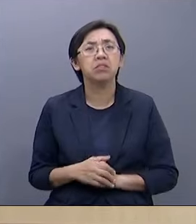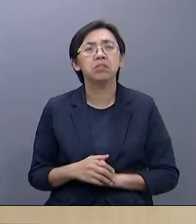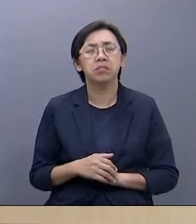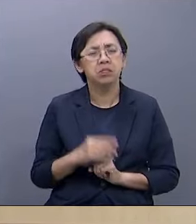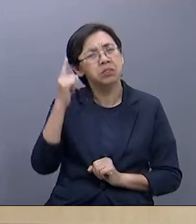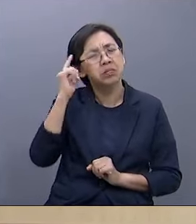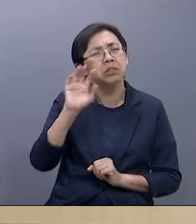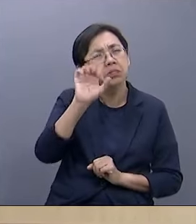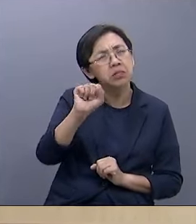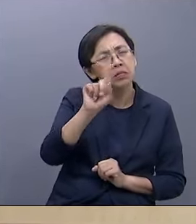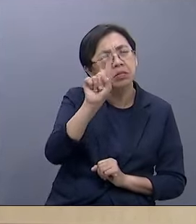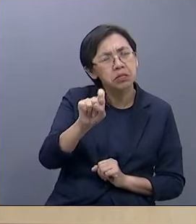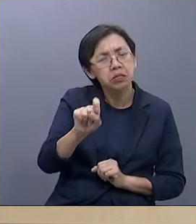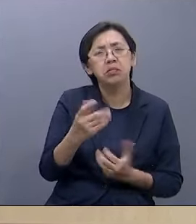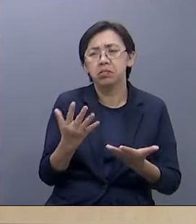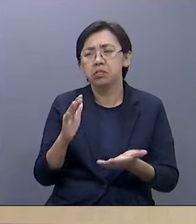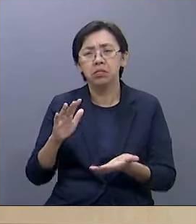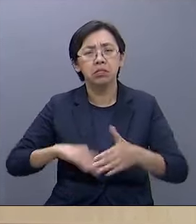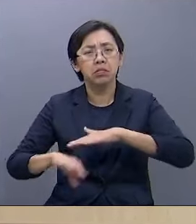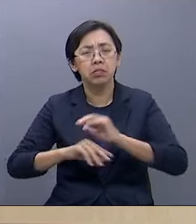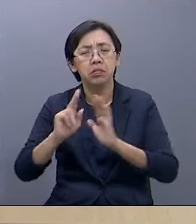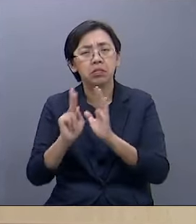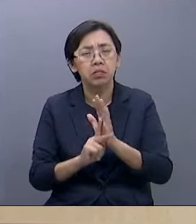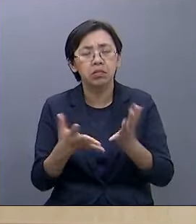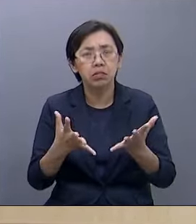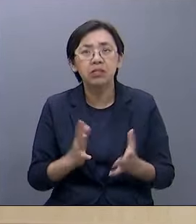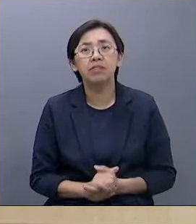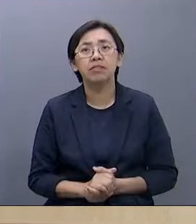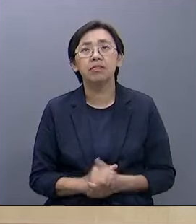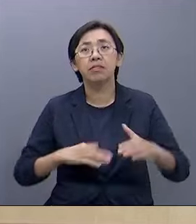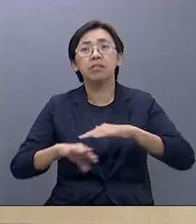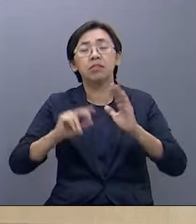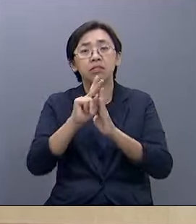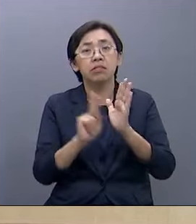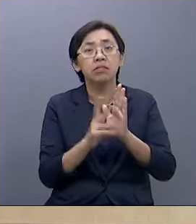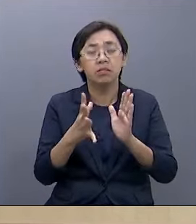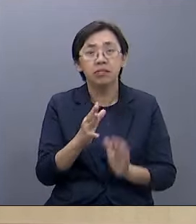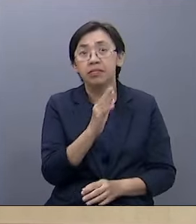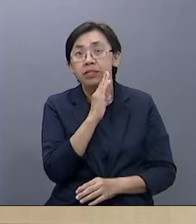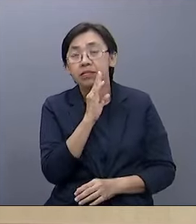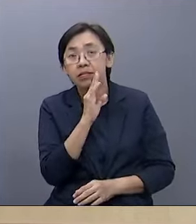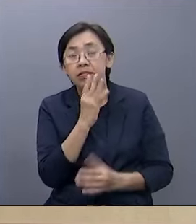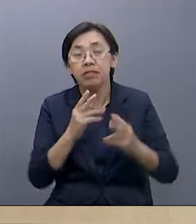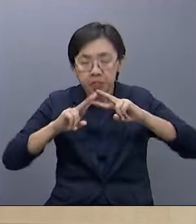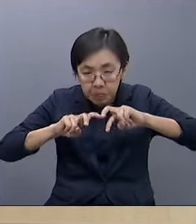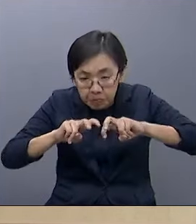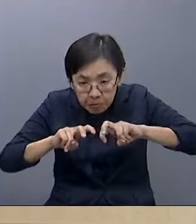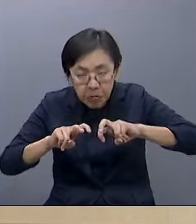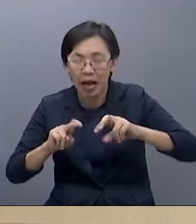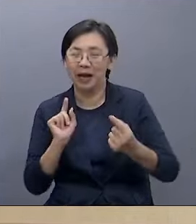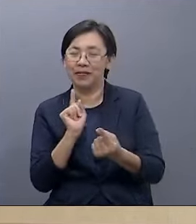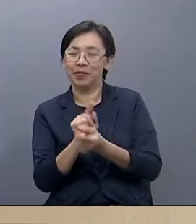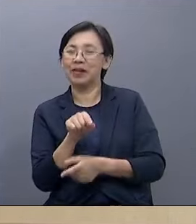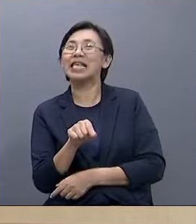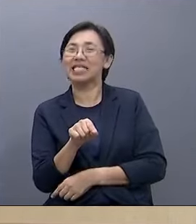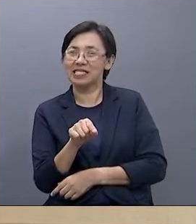มีข้อสังเกตอย่างนู้นอย่างนี้ครับมันก็ยังยังยังนอกจากเราไปสืบไปสืบแล้วก็ไปเห็นว่าไอ้เรื่อง